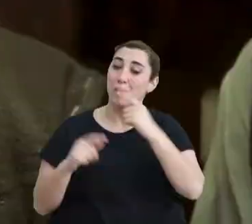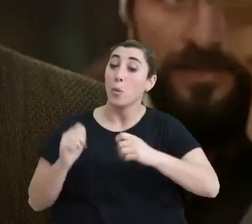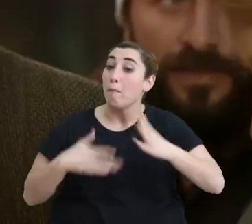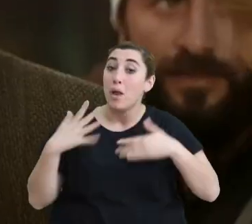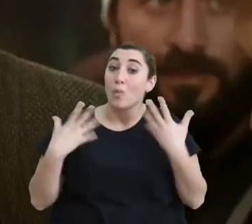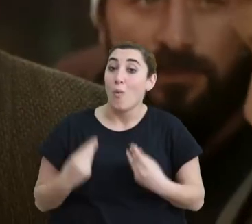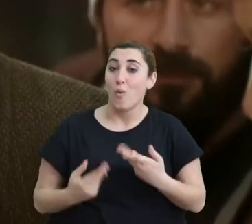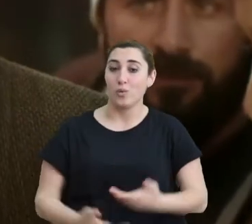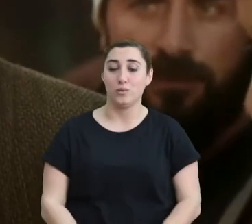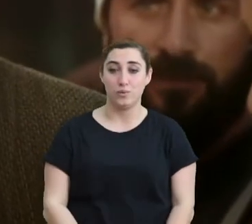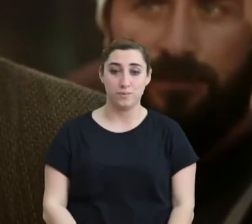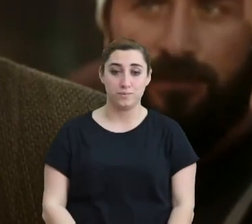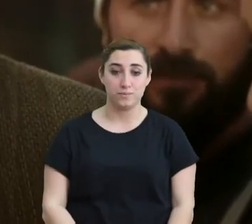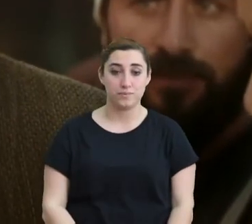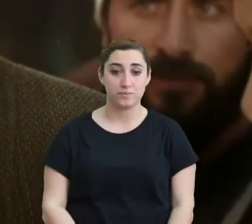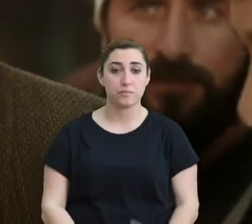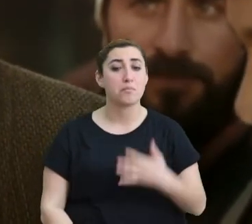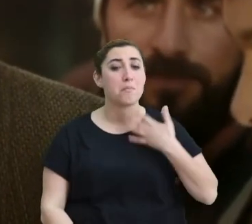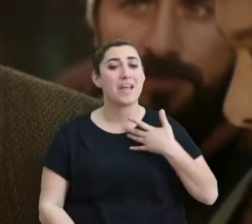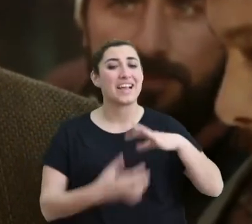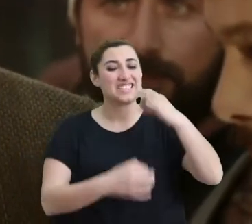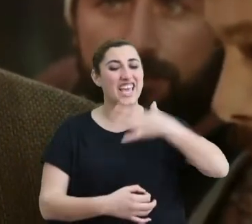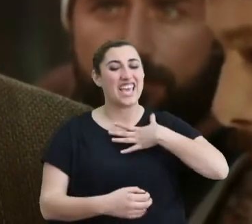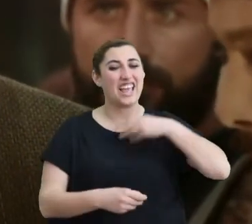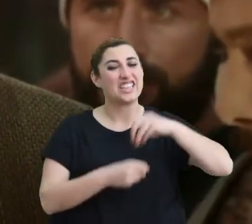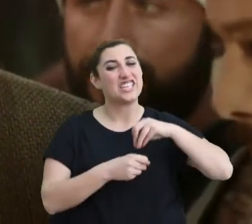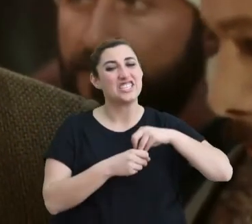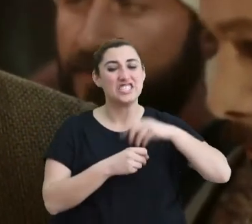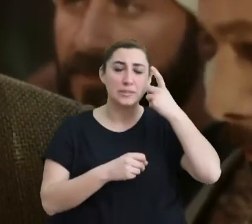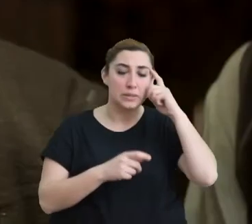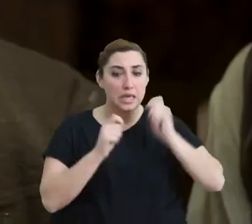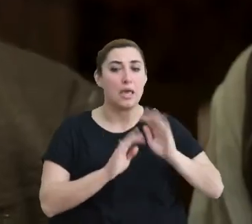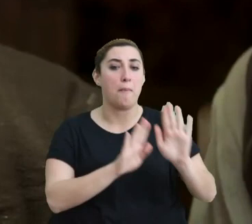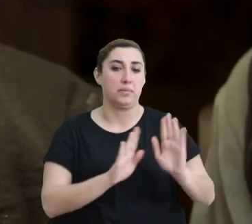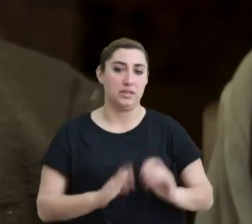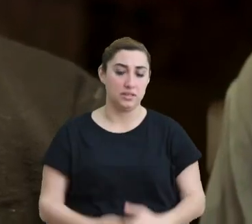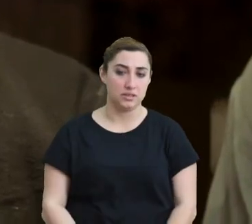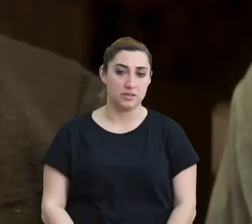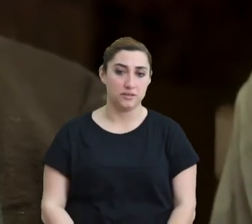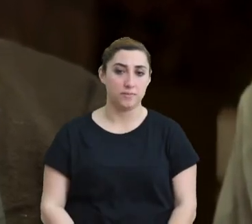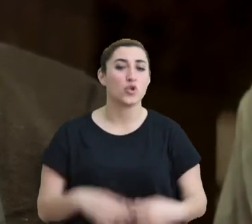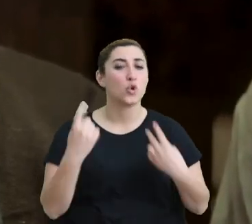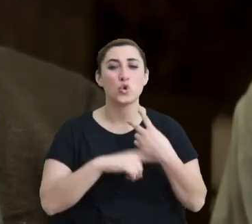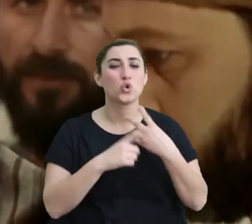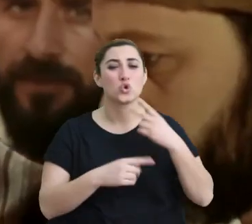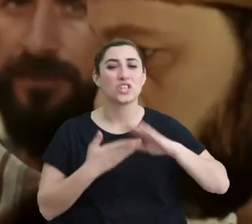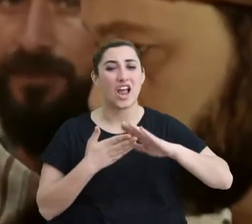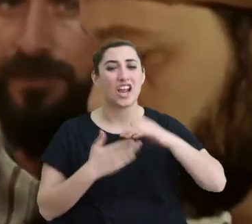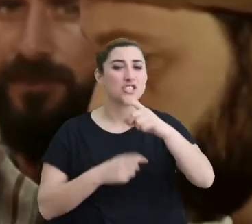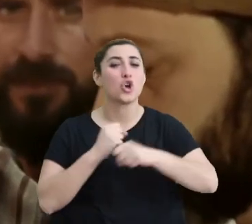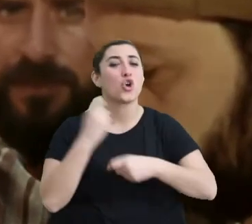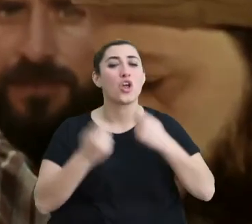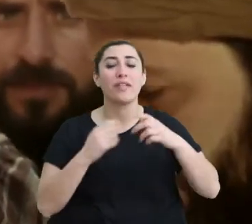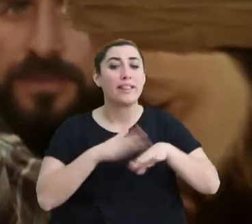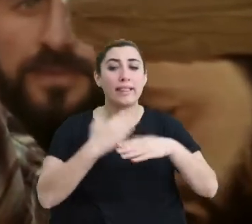Onu merak ederiz. Merak kişinin kendi başına gördüğü bir iş ağalar. Yunus Firdaş'ımızın